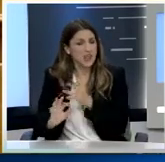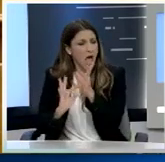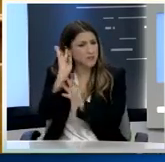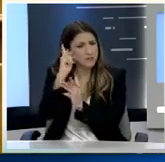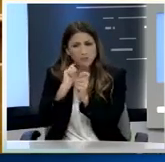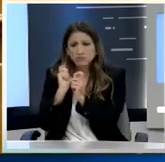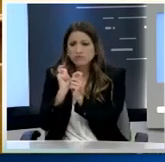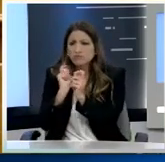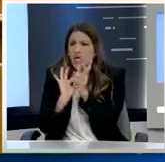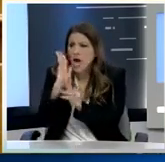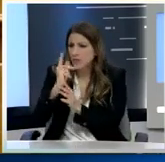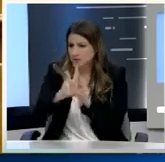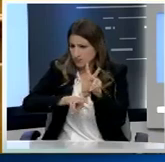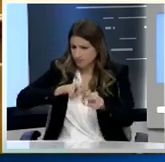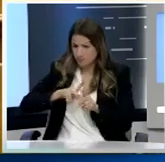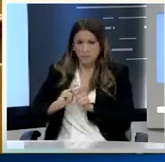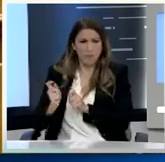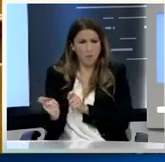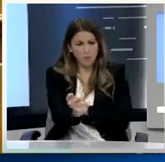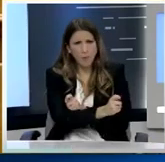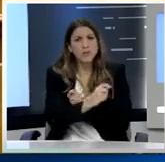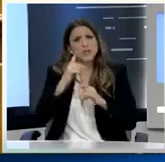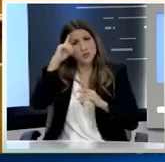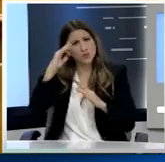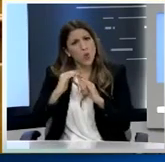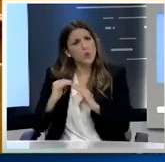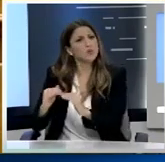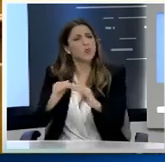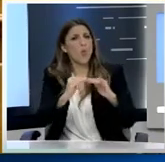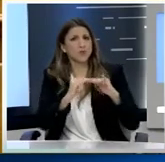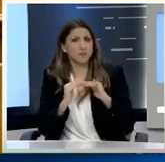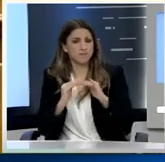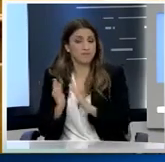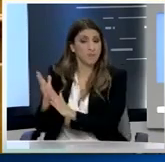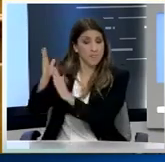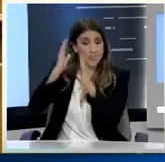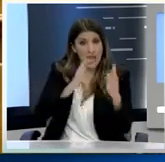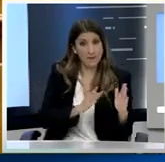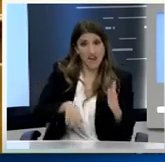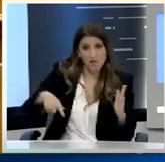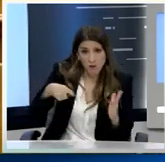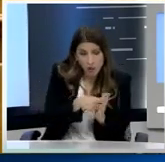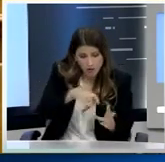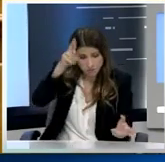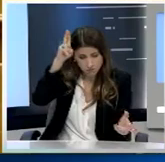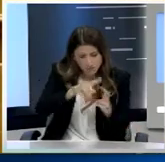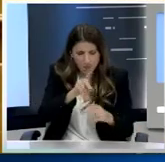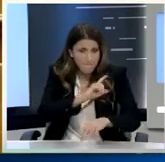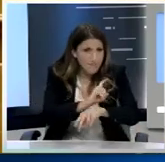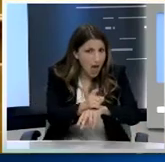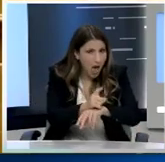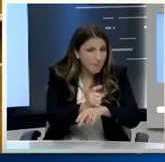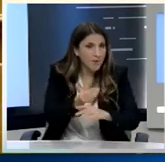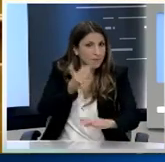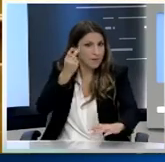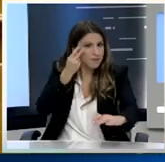τρόπο δίκαιο που μειώνει τις ανισότητες. Από την άλλη πλευρά, επιθετική μείωση της φορολογίας χωρίς εκτίμηση